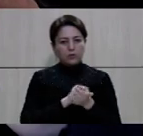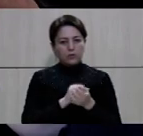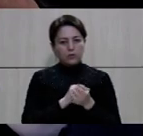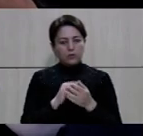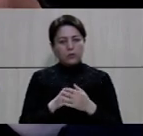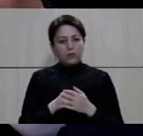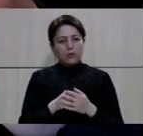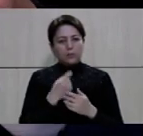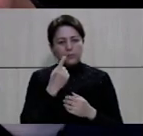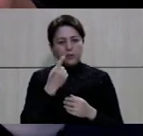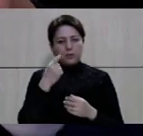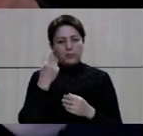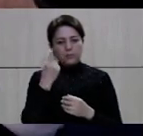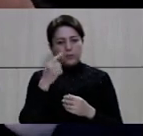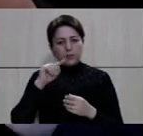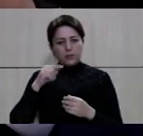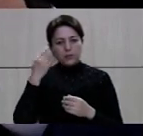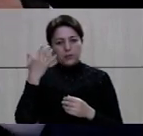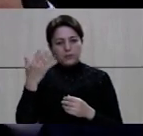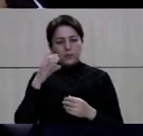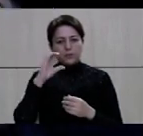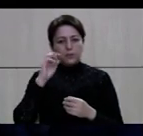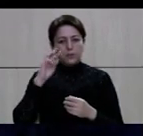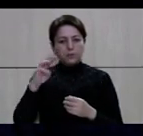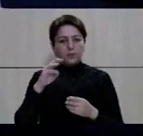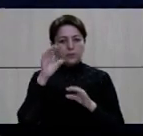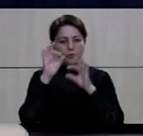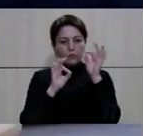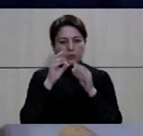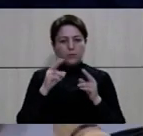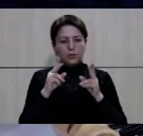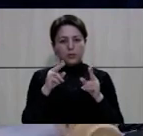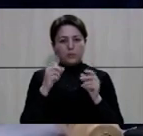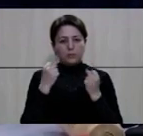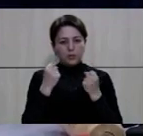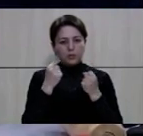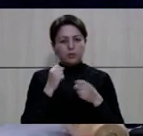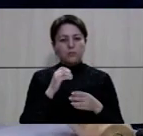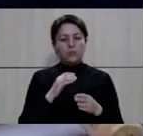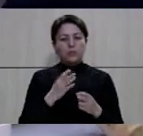1-1.5 cm o'lchamda kesib olib, unga mahkamlab olamiz.